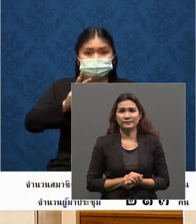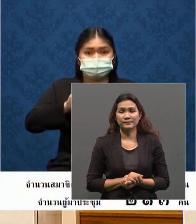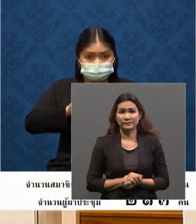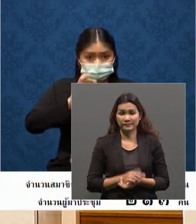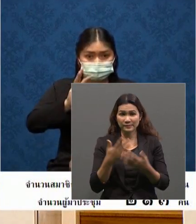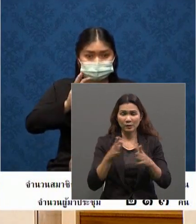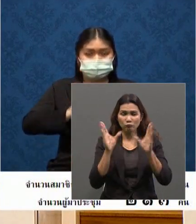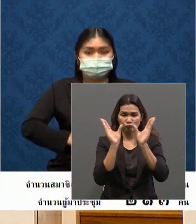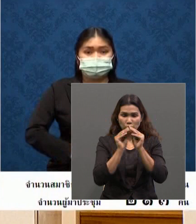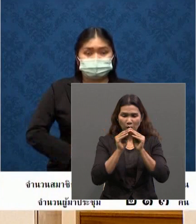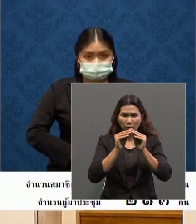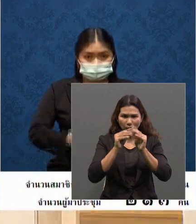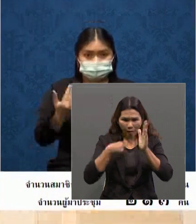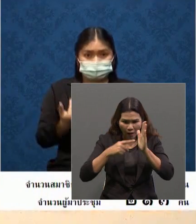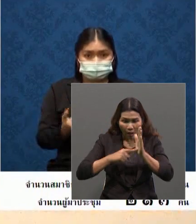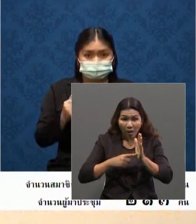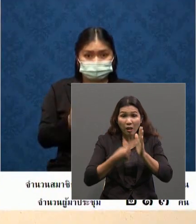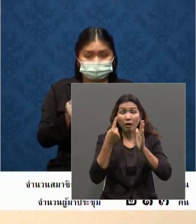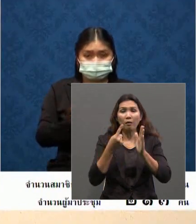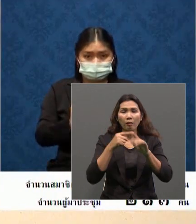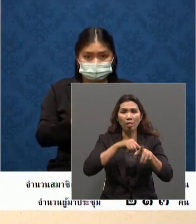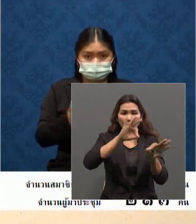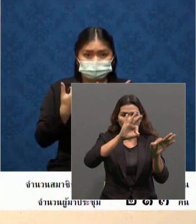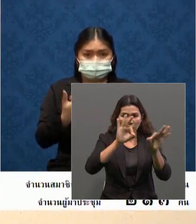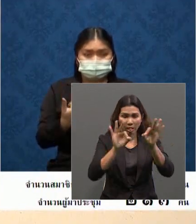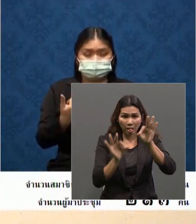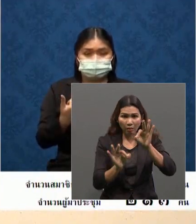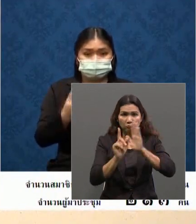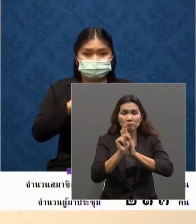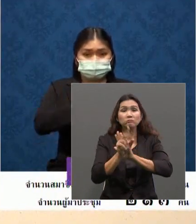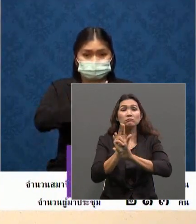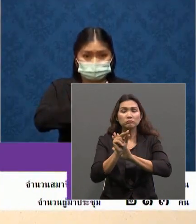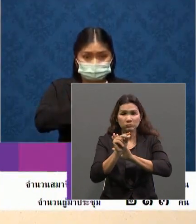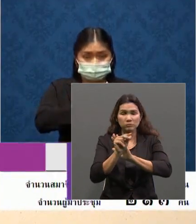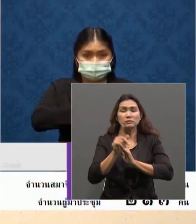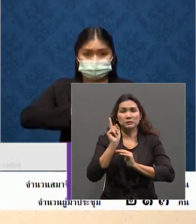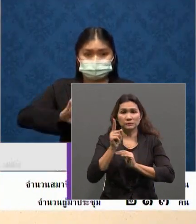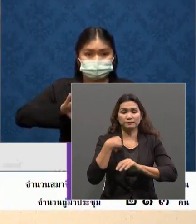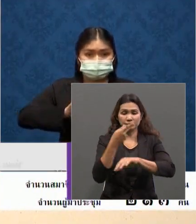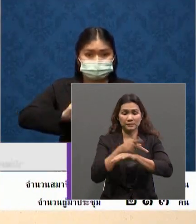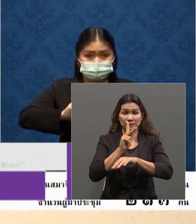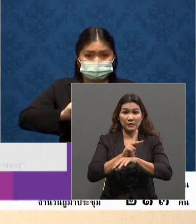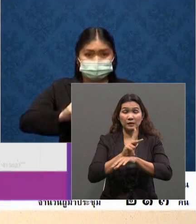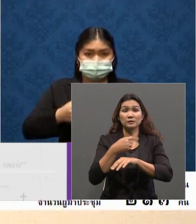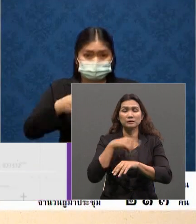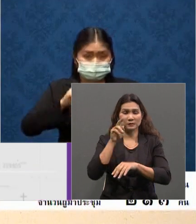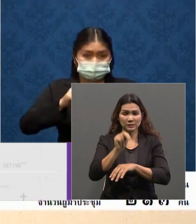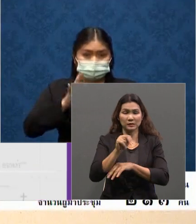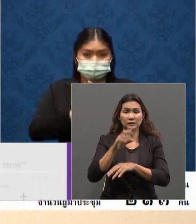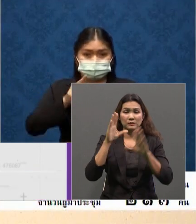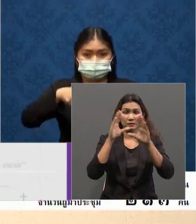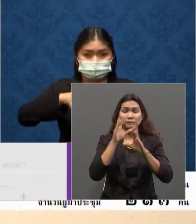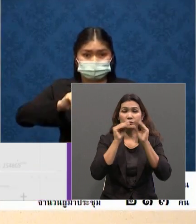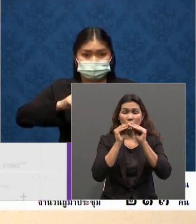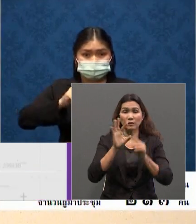กว่าที่การประชุมจะเริ่มต้นขึ้นนะคะก็เลยเวลามากว่าครึ่งชั่วโมงจากที่ประธานสภานัดประชุมในเวลา